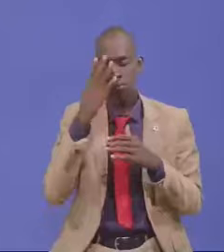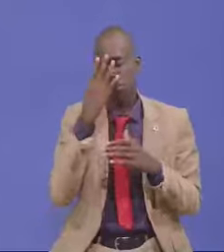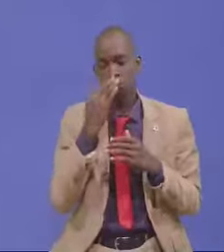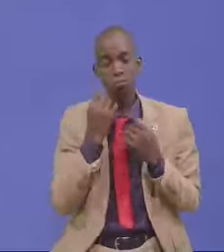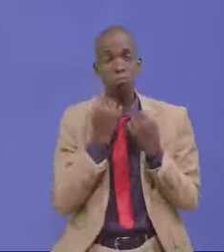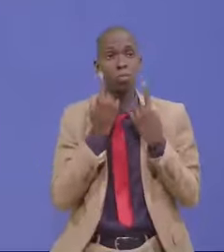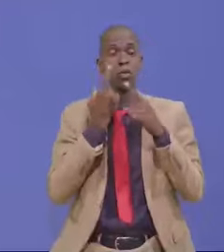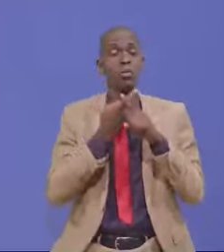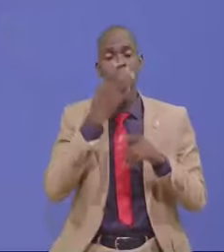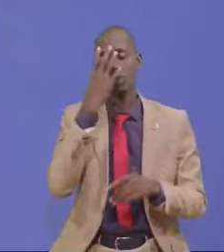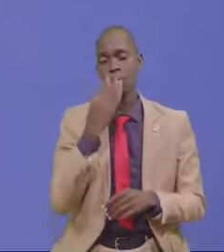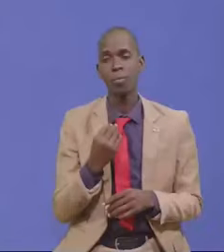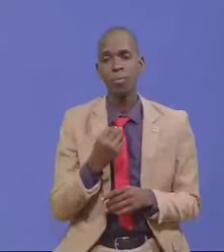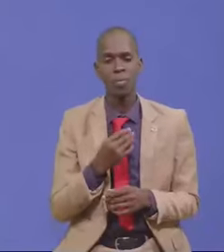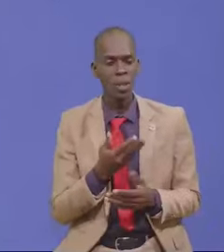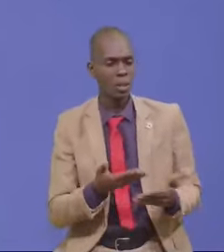Voici le devoir.